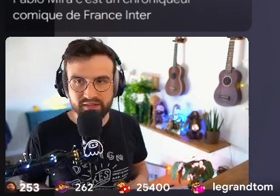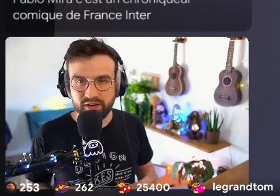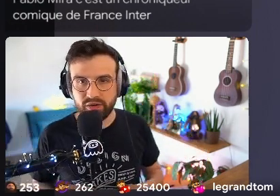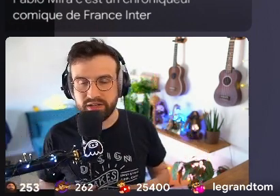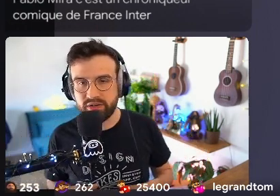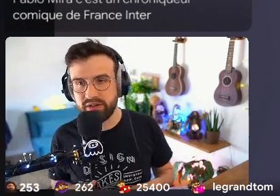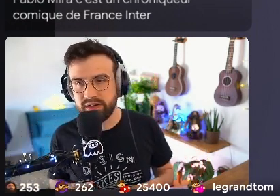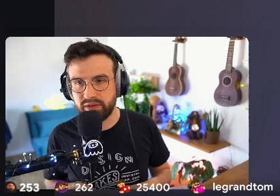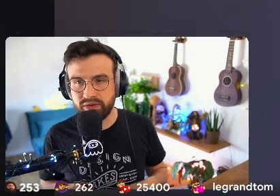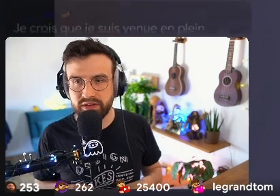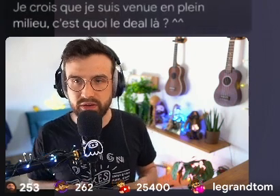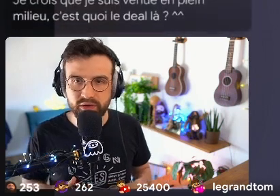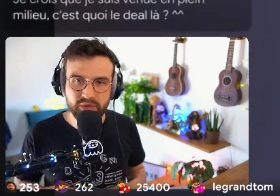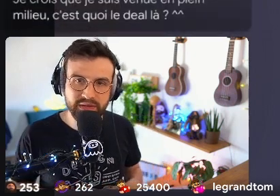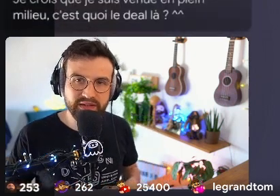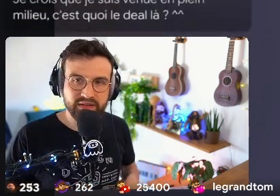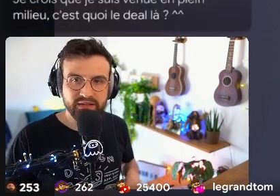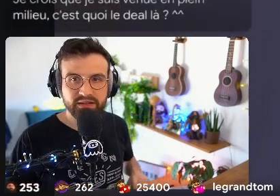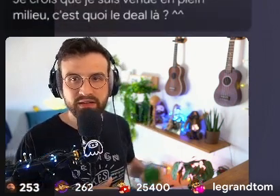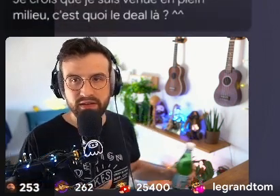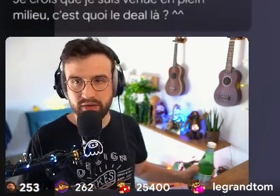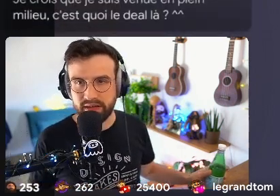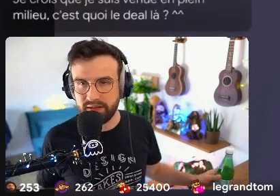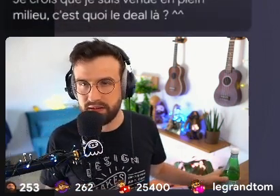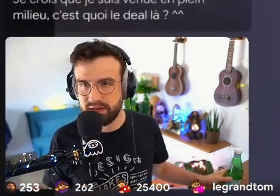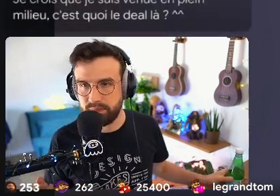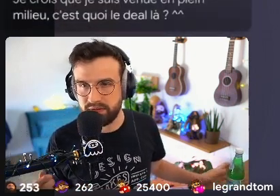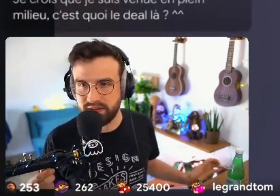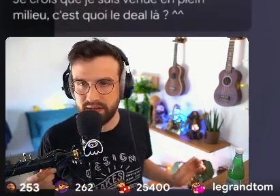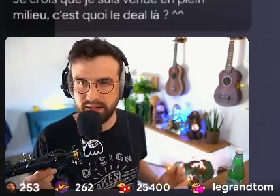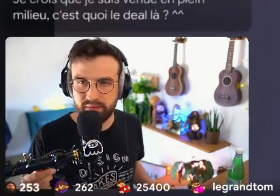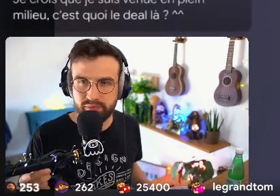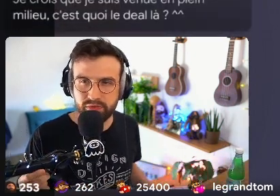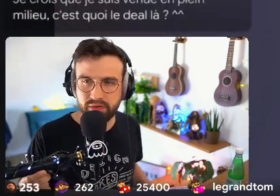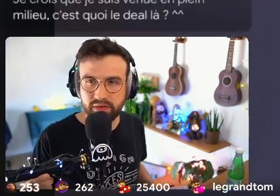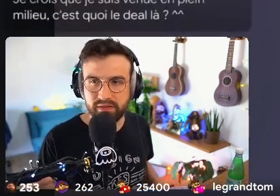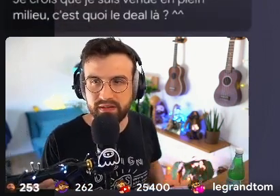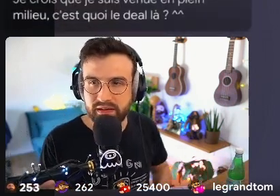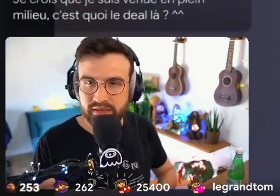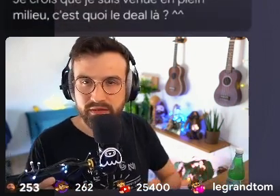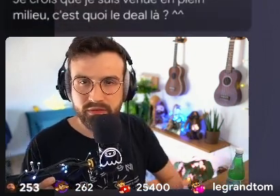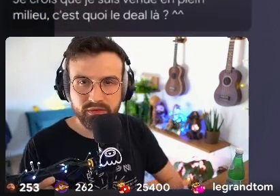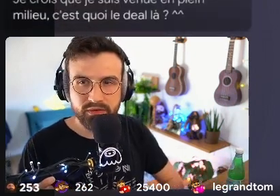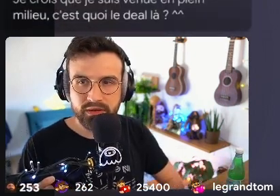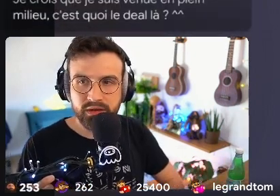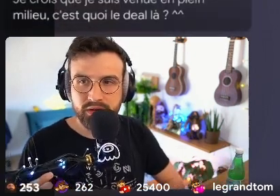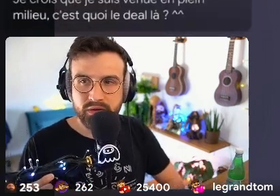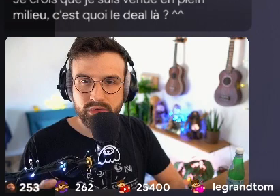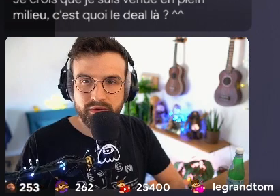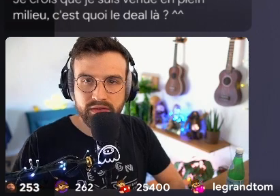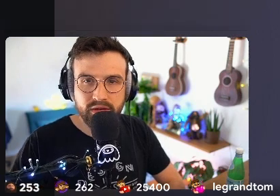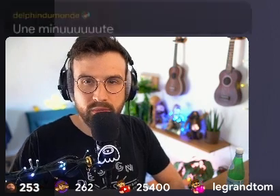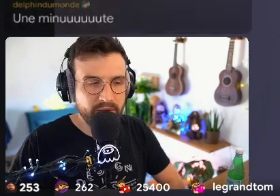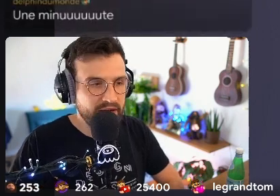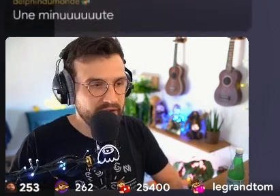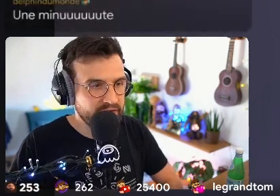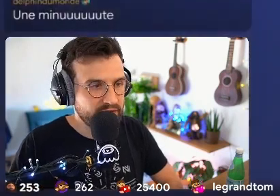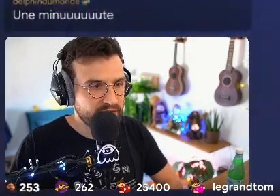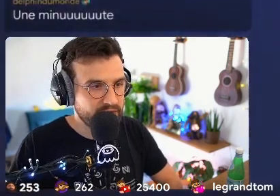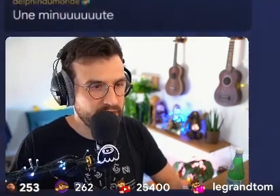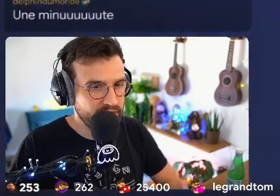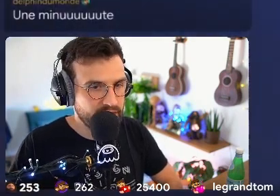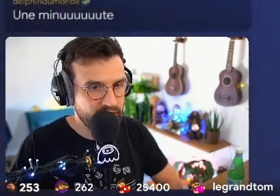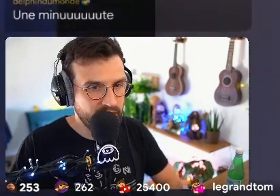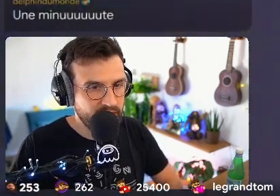Pablo Mira, c'est un chroniqueur comique, d'accord. Regarde les petits carrés pour resize, ils sont aussi en